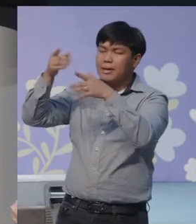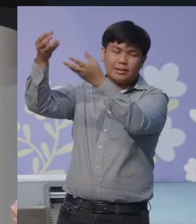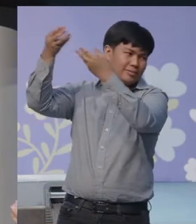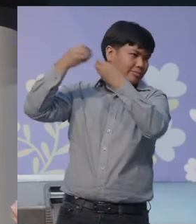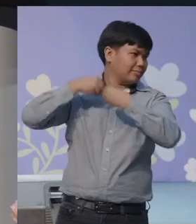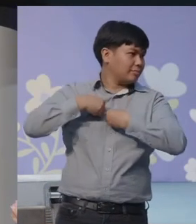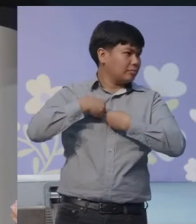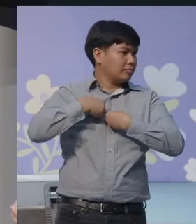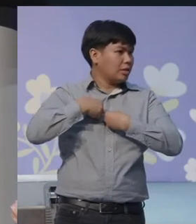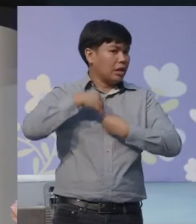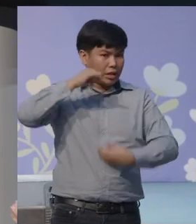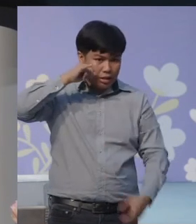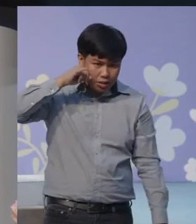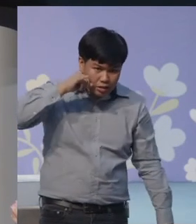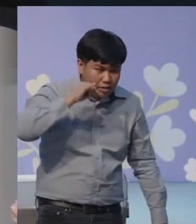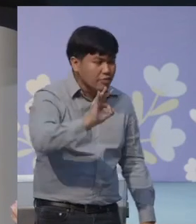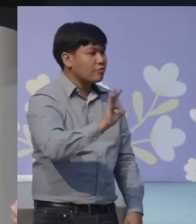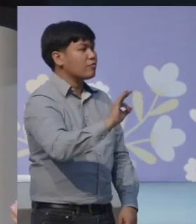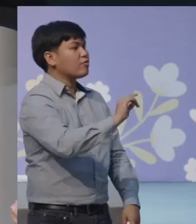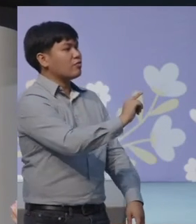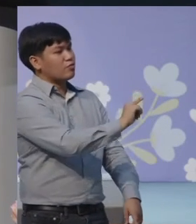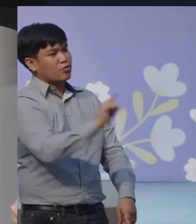Kung nasumpungan nyo na si Kristo